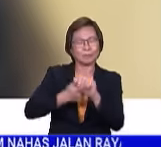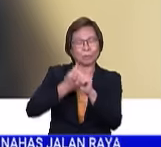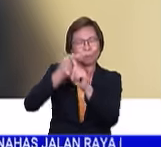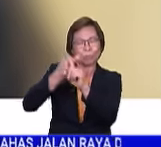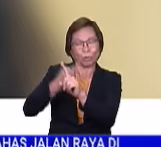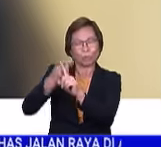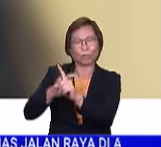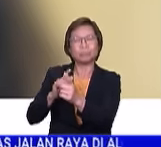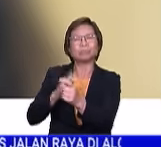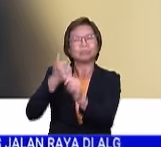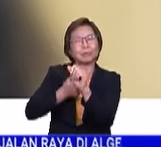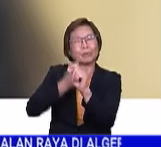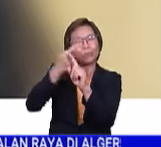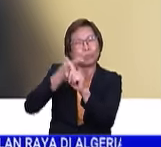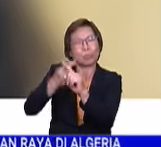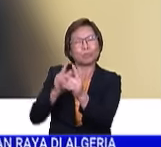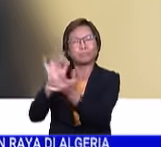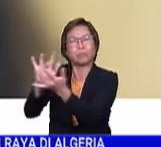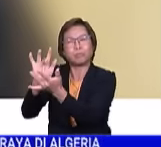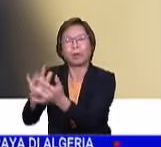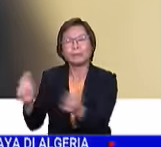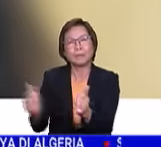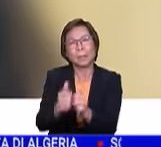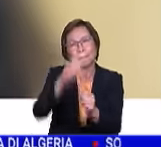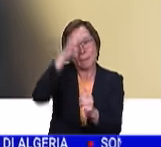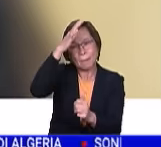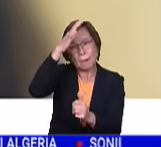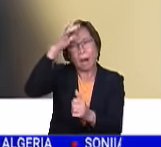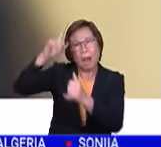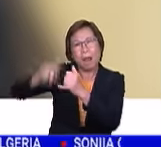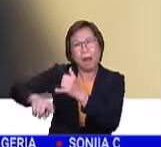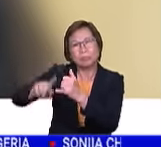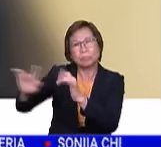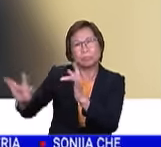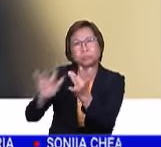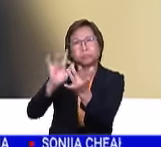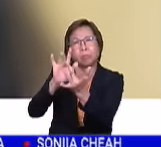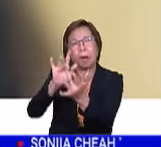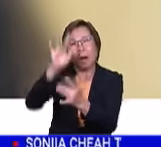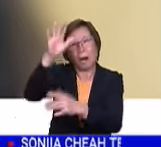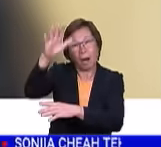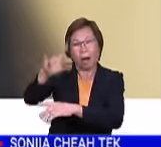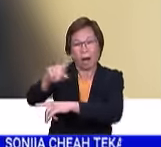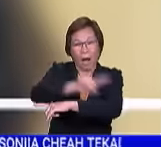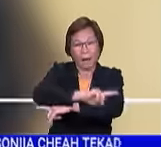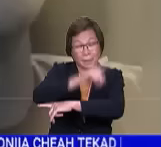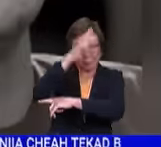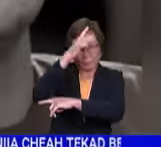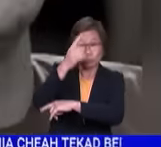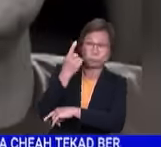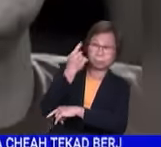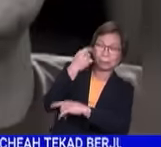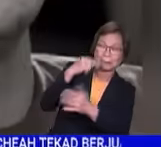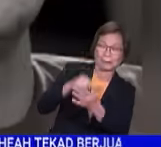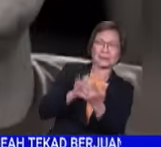ada berhubung. Kalau saya tak silap, dengan bapa saya dia last berhubung hari bapa baru-baru ni.